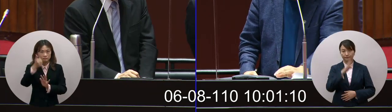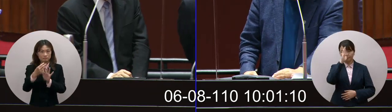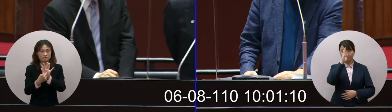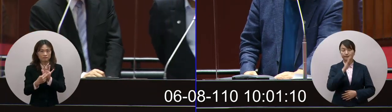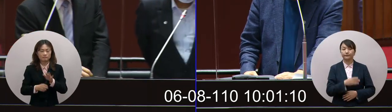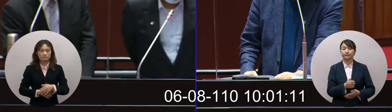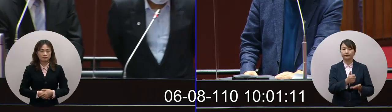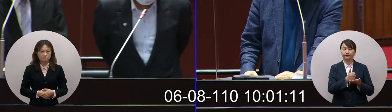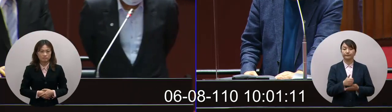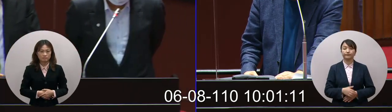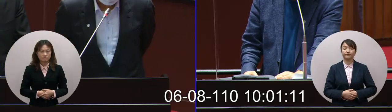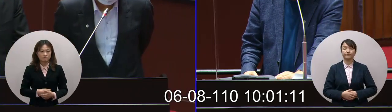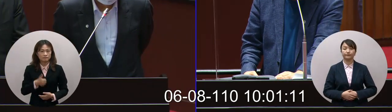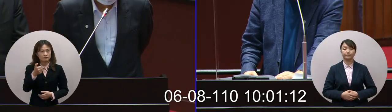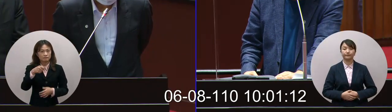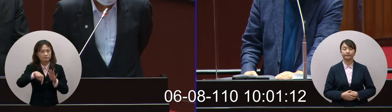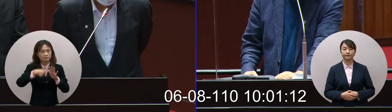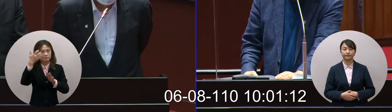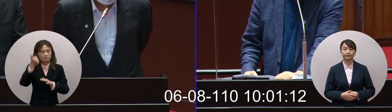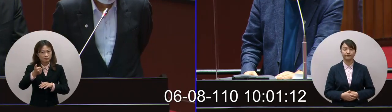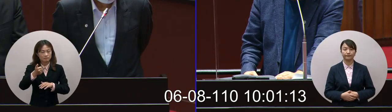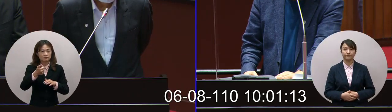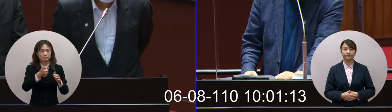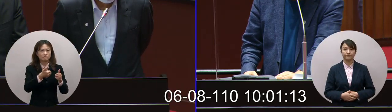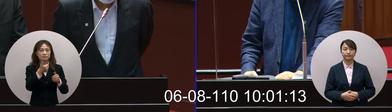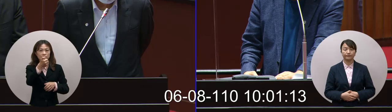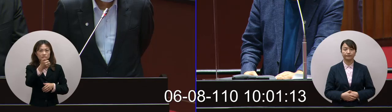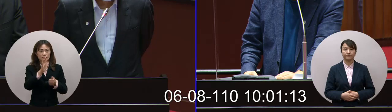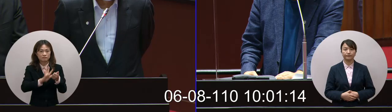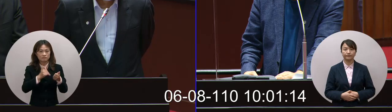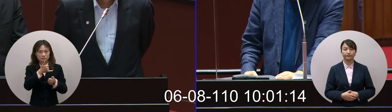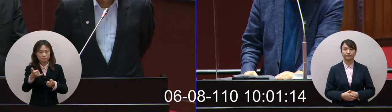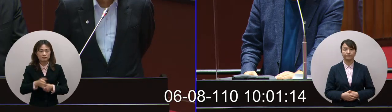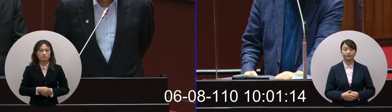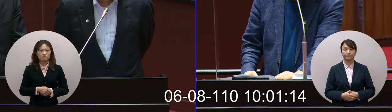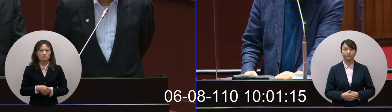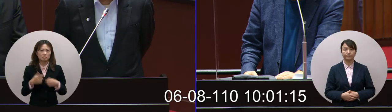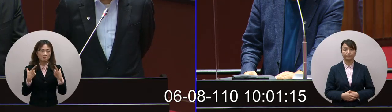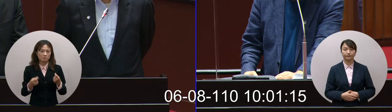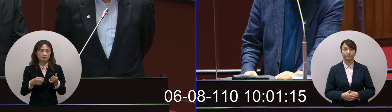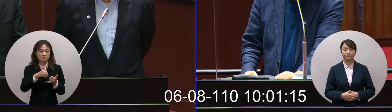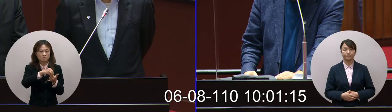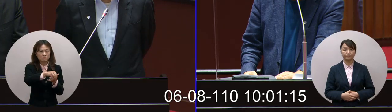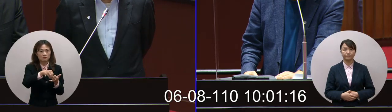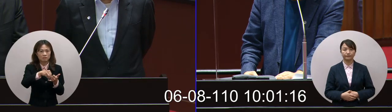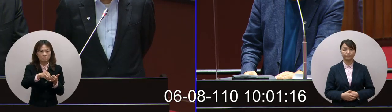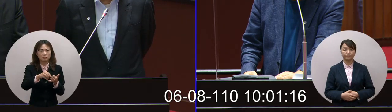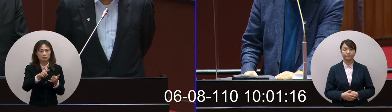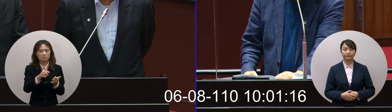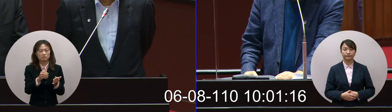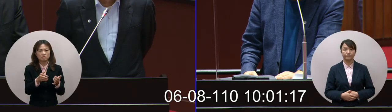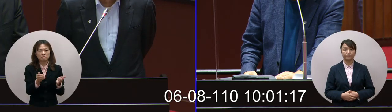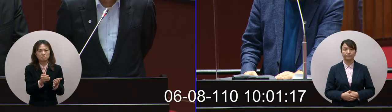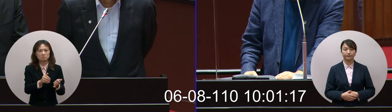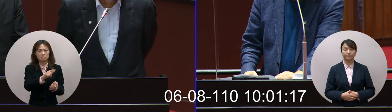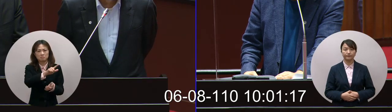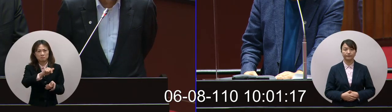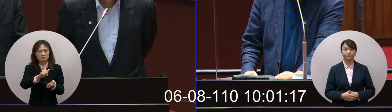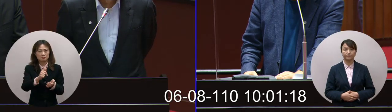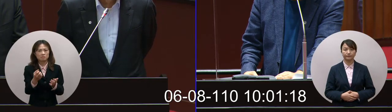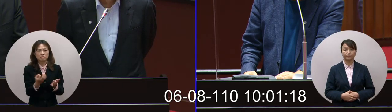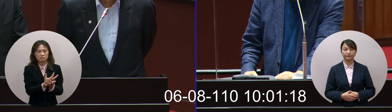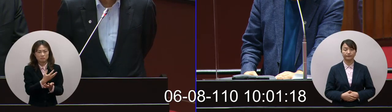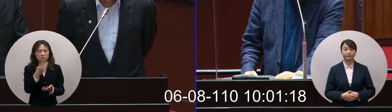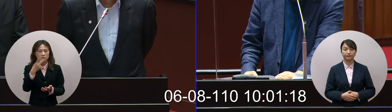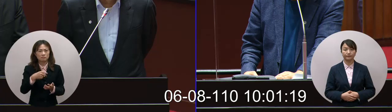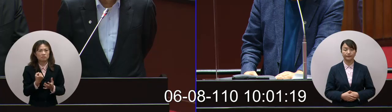长。 谢谢院长哈，啊，谢谢委员啊。离岛本来就是在医疗资源相对不足，而且在互相资源